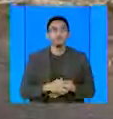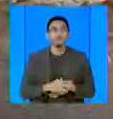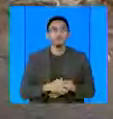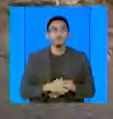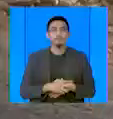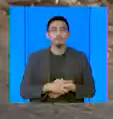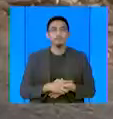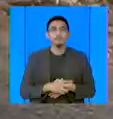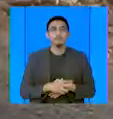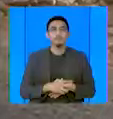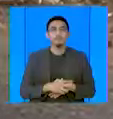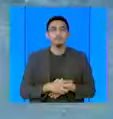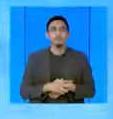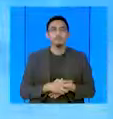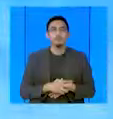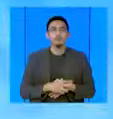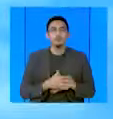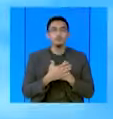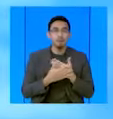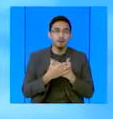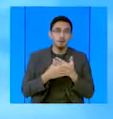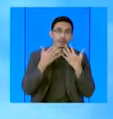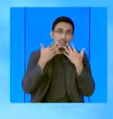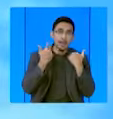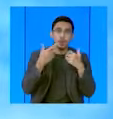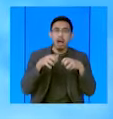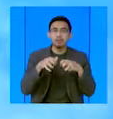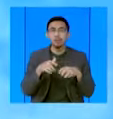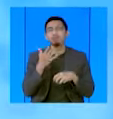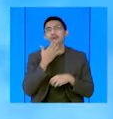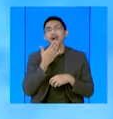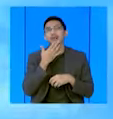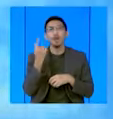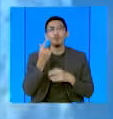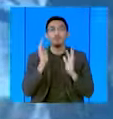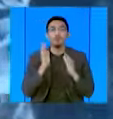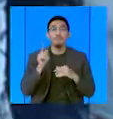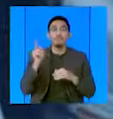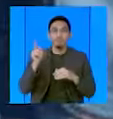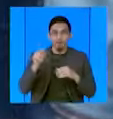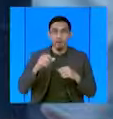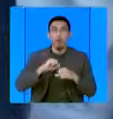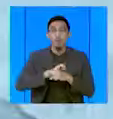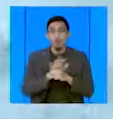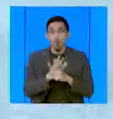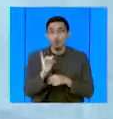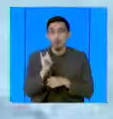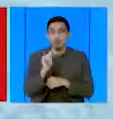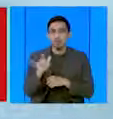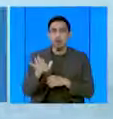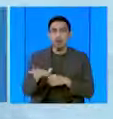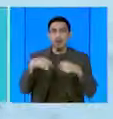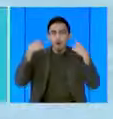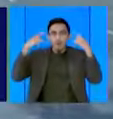Soekarno, iNews melaporkan. Memelihara kucing atau anjing sudah lazim. Di Kulon Progo, Yogyakarta, seekor anak